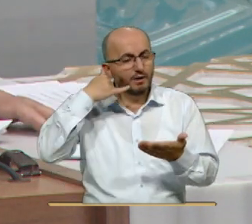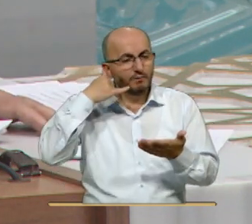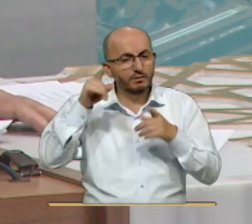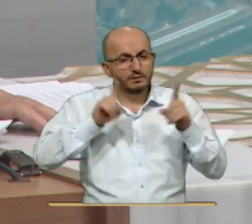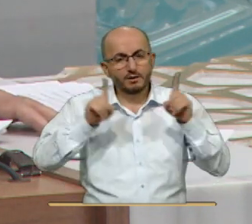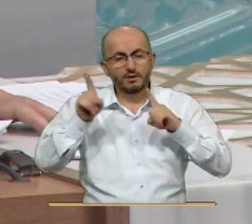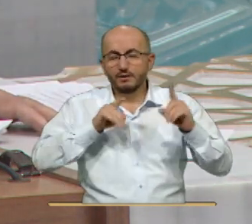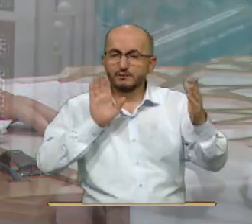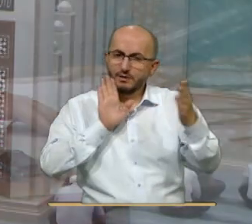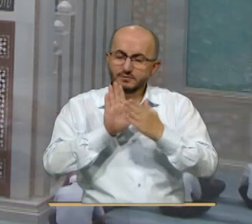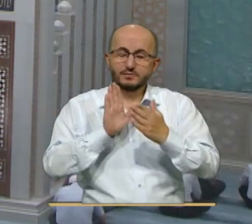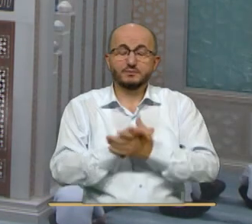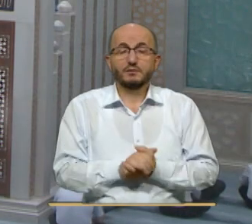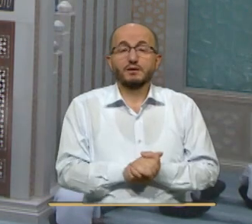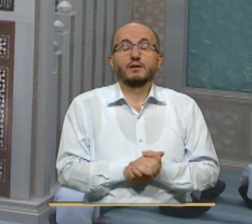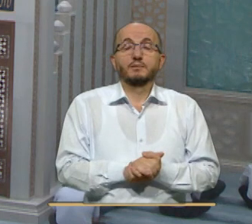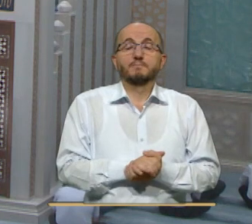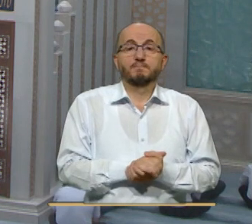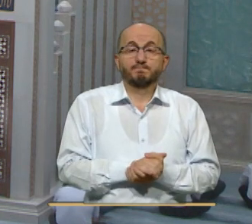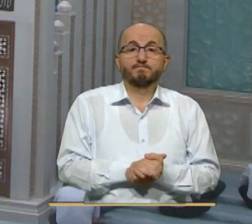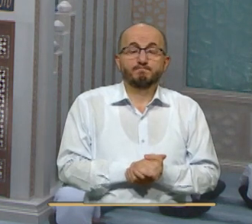İnternet karşısında vesaire, değil mi?